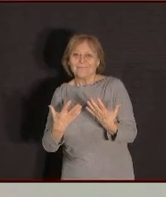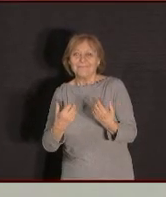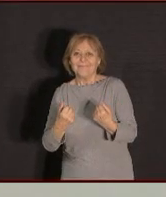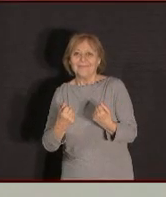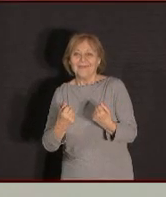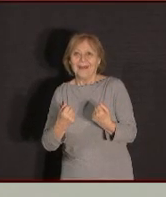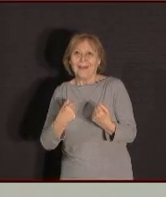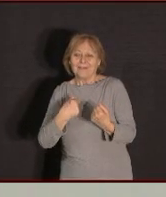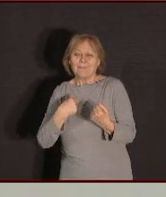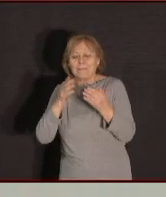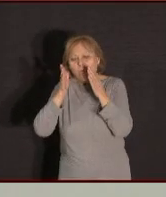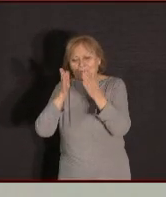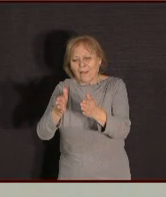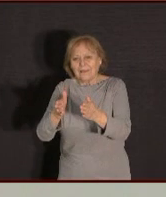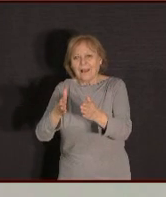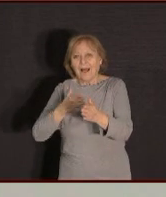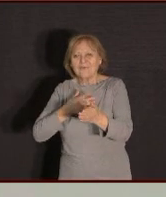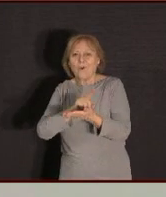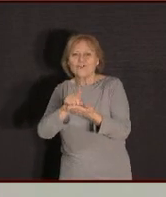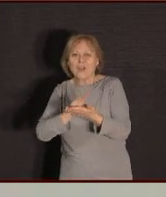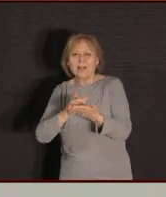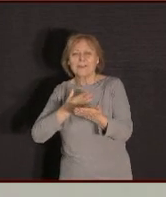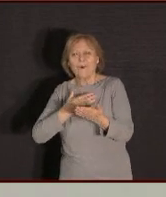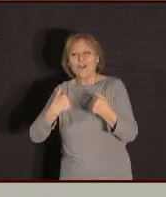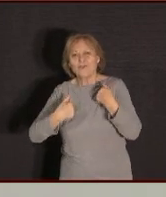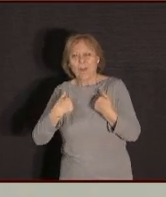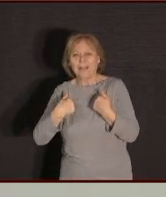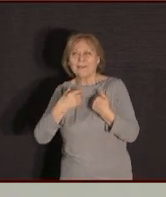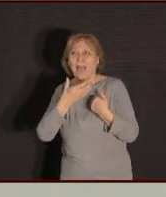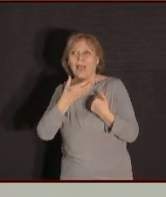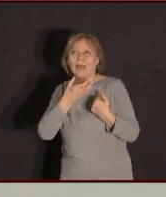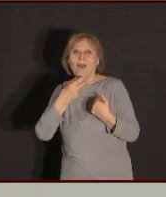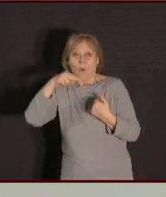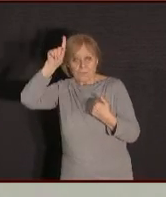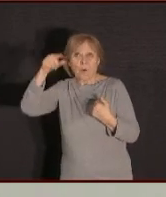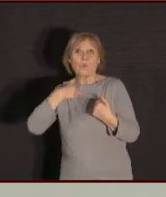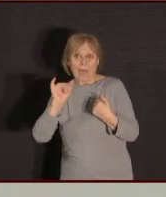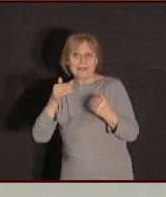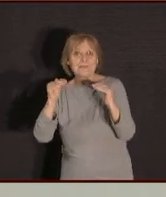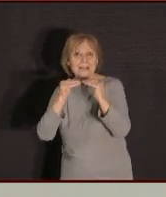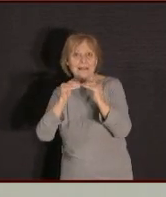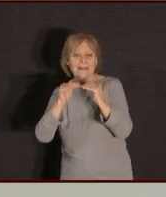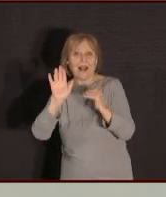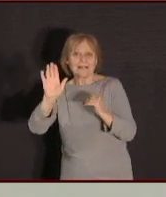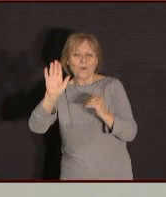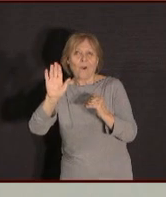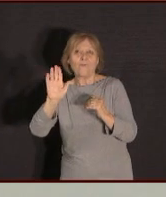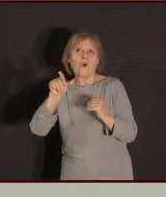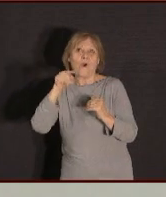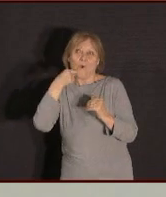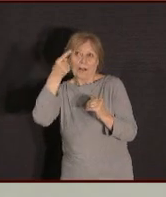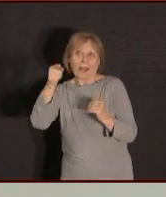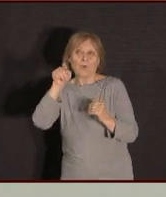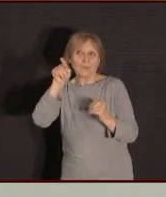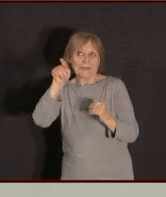da bi posvetila v svoj čas vse svoje življenje Gospodu. Nekako sem se strinjala s to njegovo, tukaj si mirna in srečna,